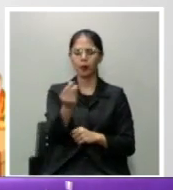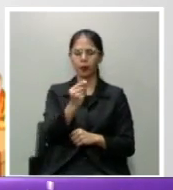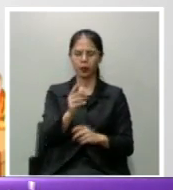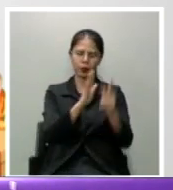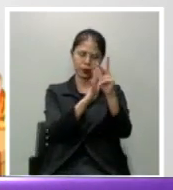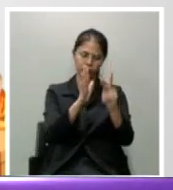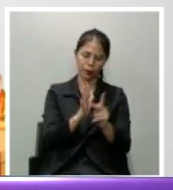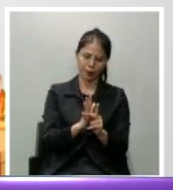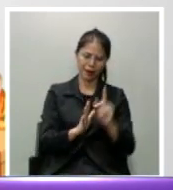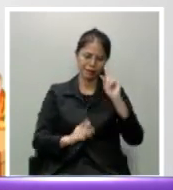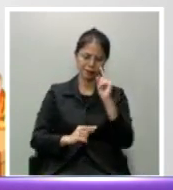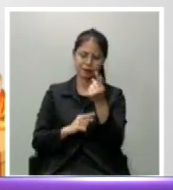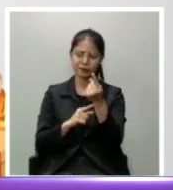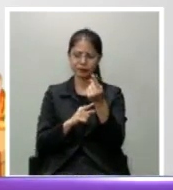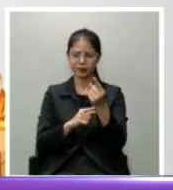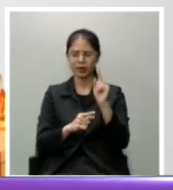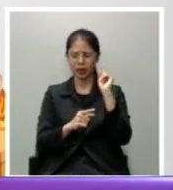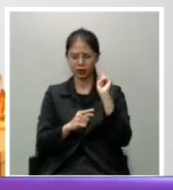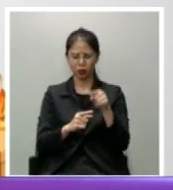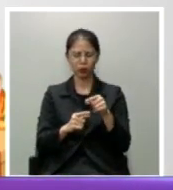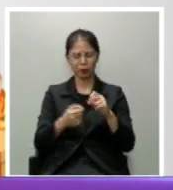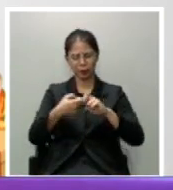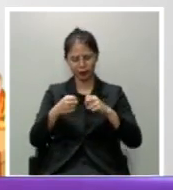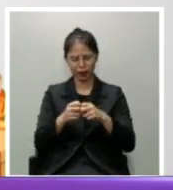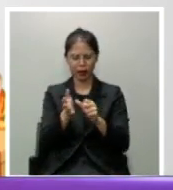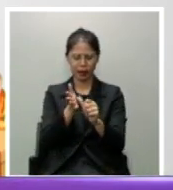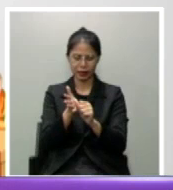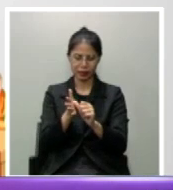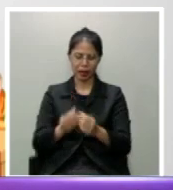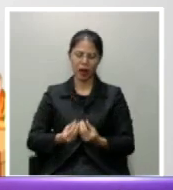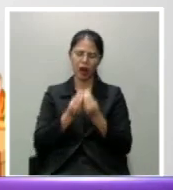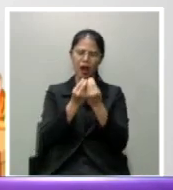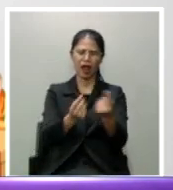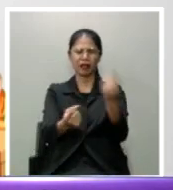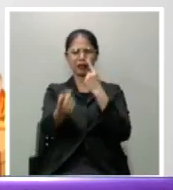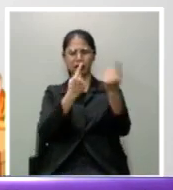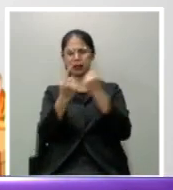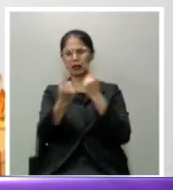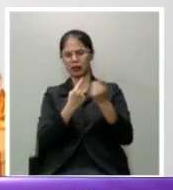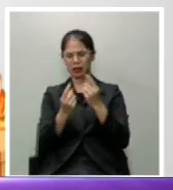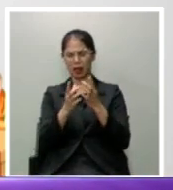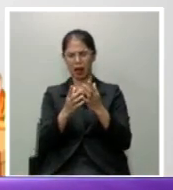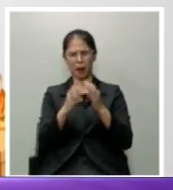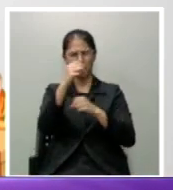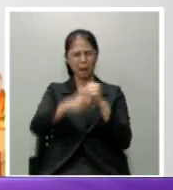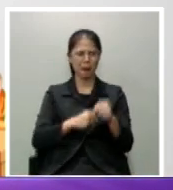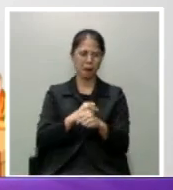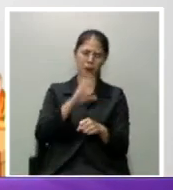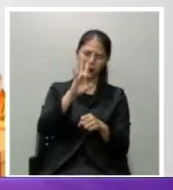ฎหมายศุลกากรใหม่นั้นได้แก้ปัญหาความไม่เป็นธรรมที่คนเขาด่ากันมา70ปี